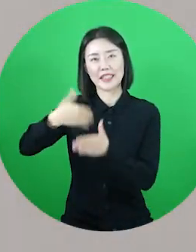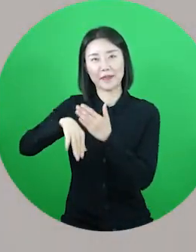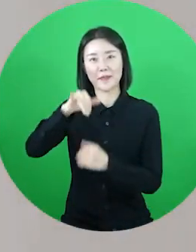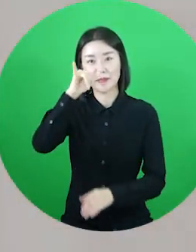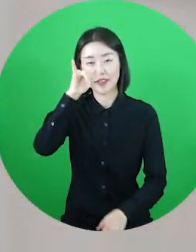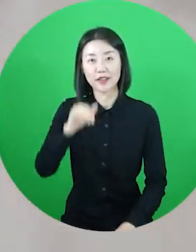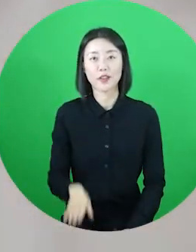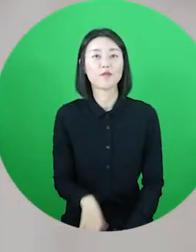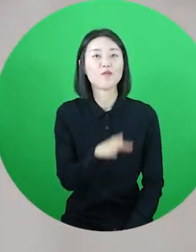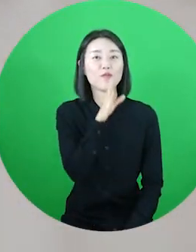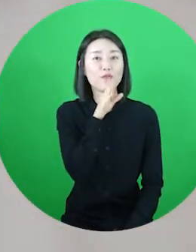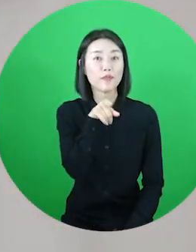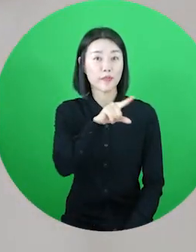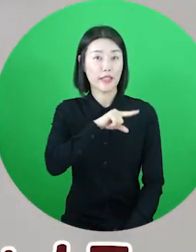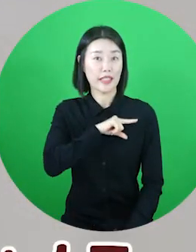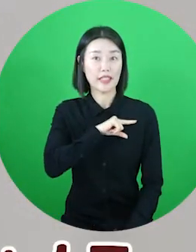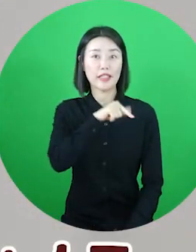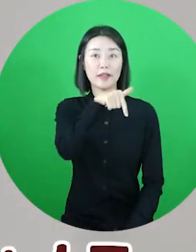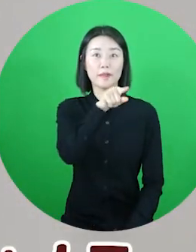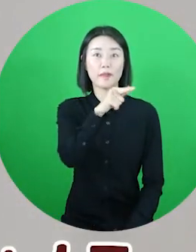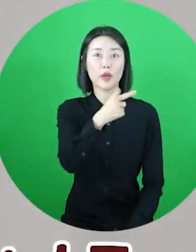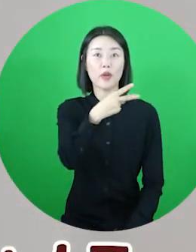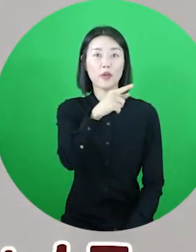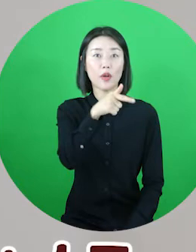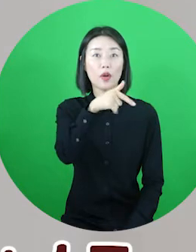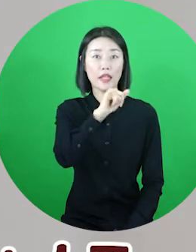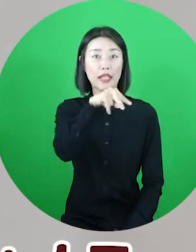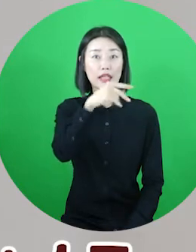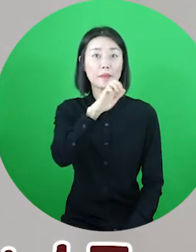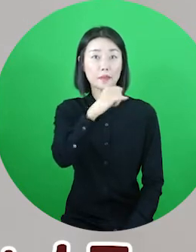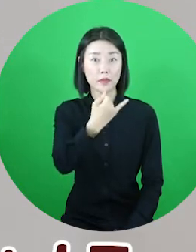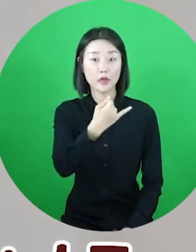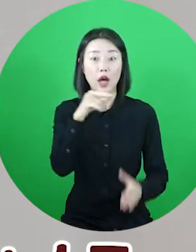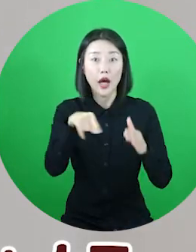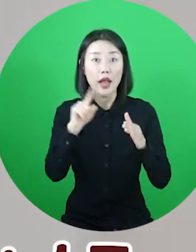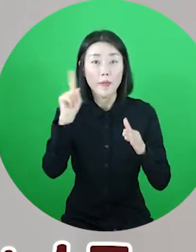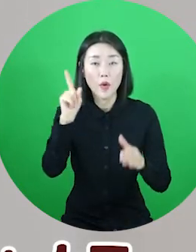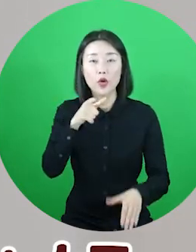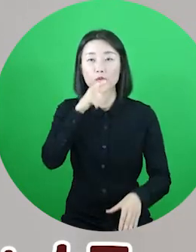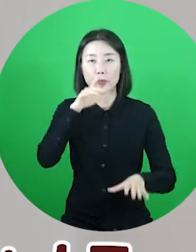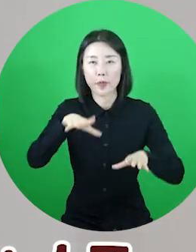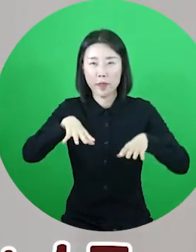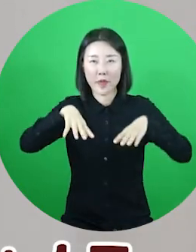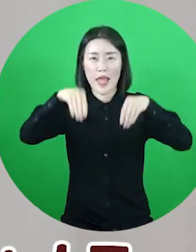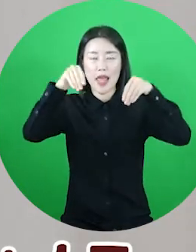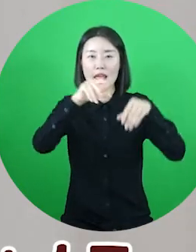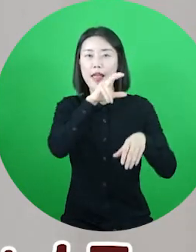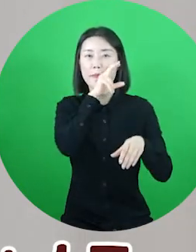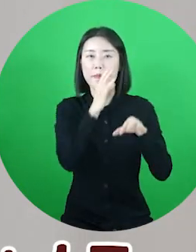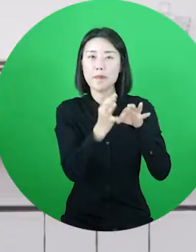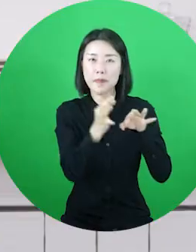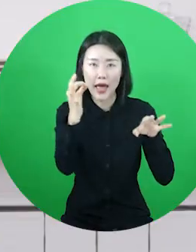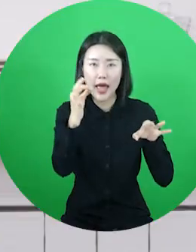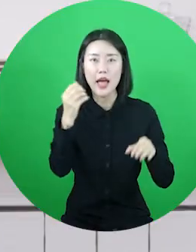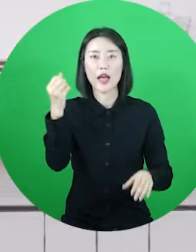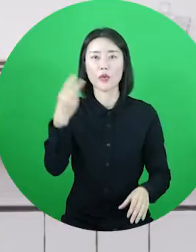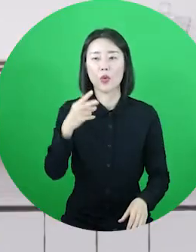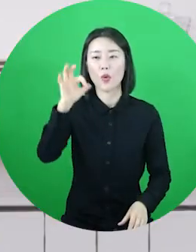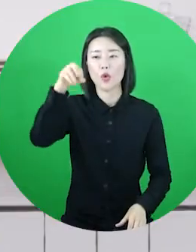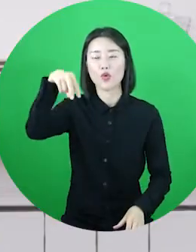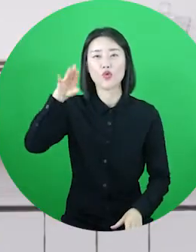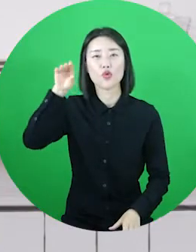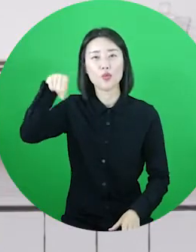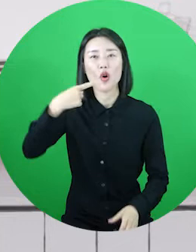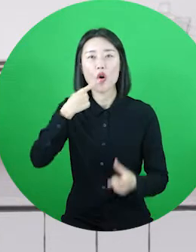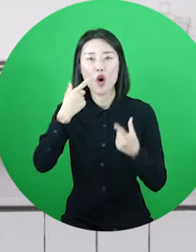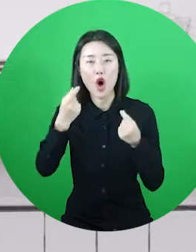스프라고 해요. 이 안에는 말린 파, 유부 등의 우동의 재료들이 들어있어요. 건더기 스프는